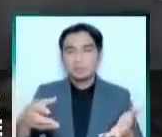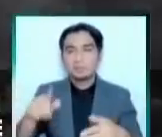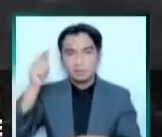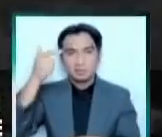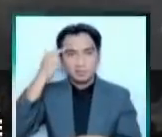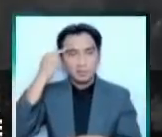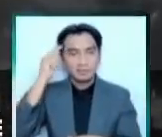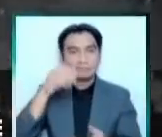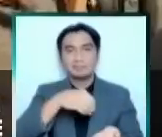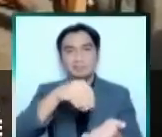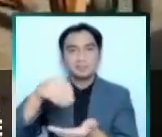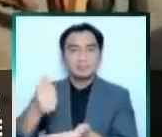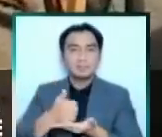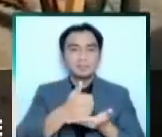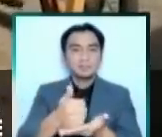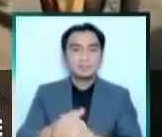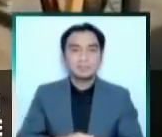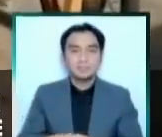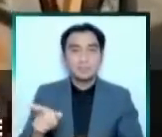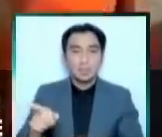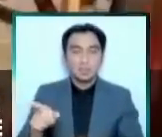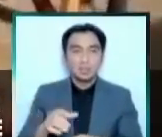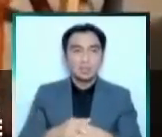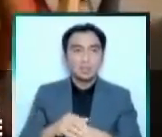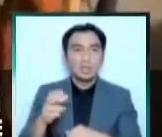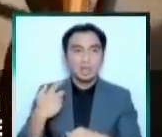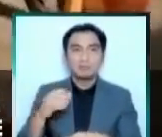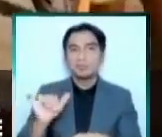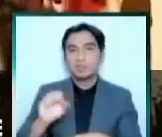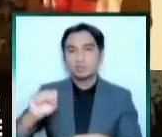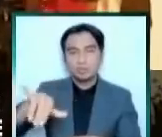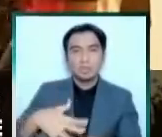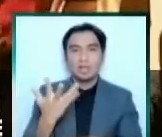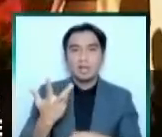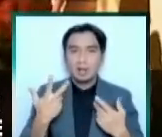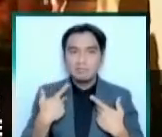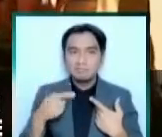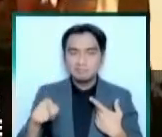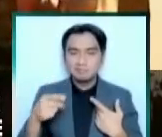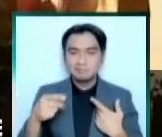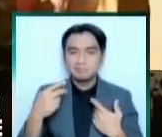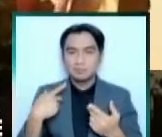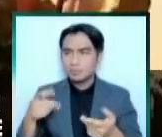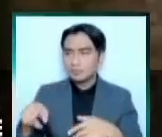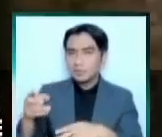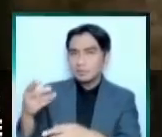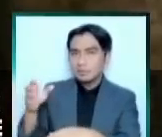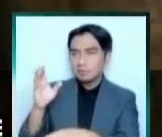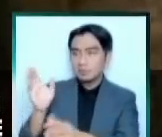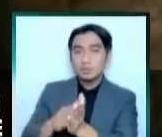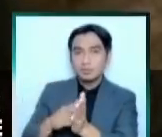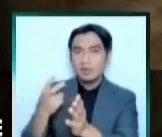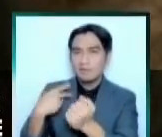Sa Siargao City, kulang din ang pagkain at inuming tubig. Ang ilan kumuha ng tubig sa reservoir ng mga paaralan kung saan may